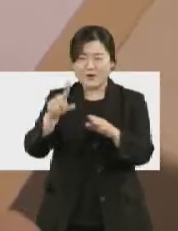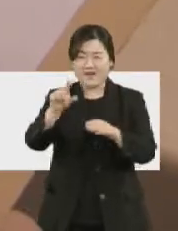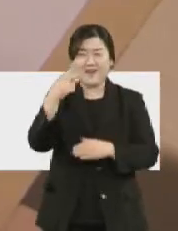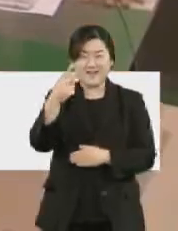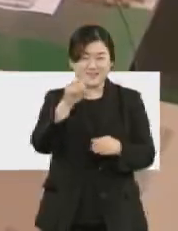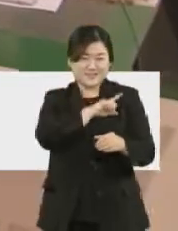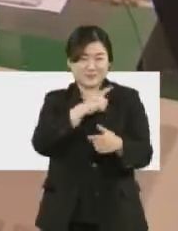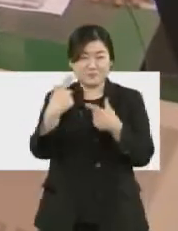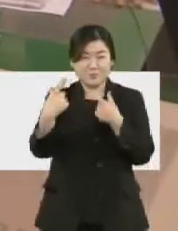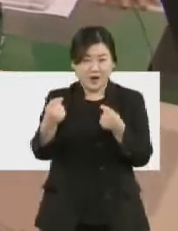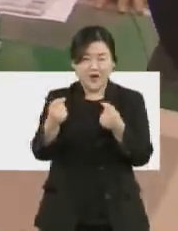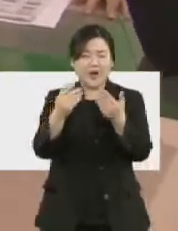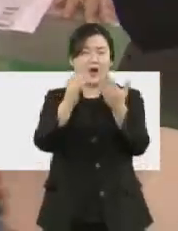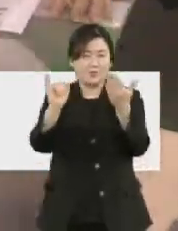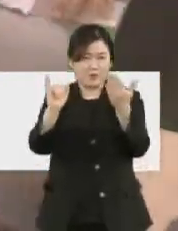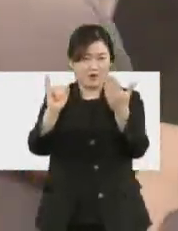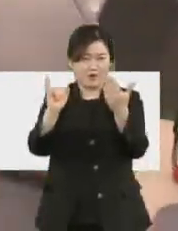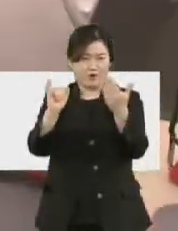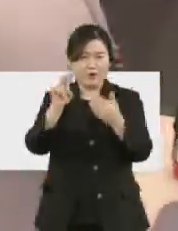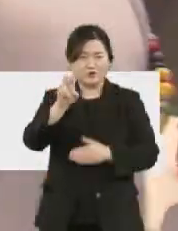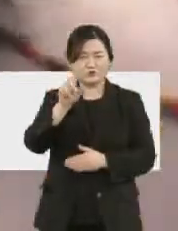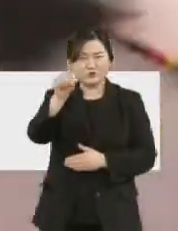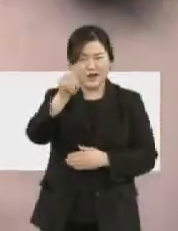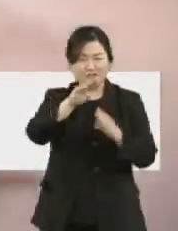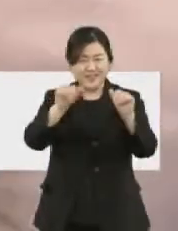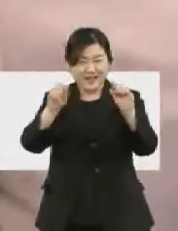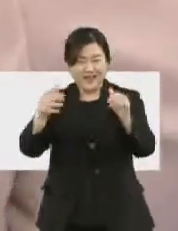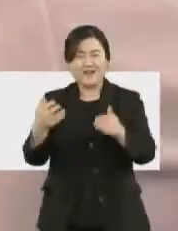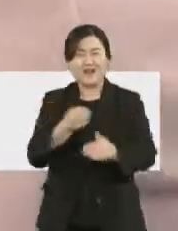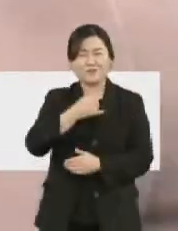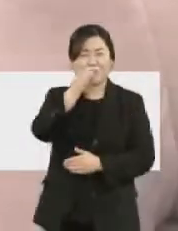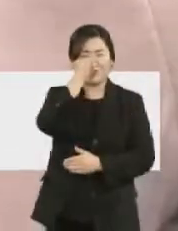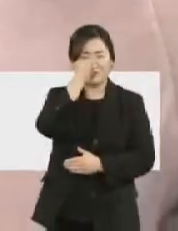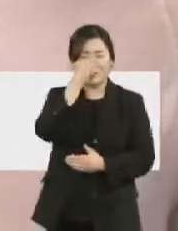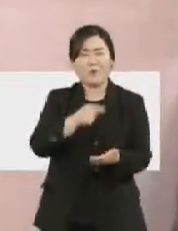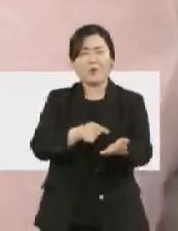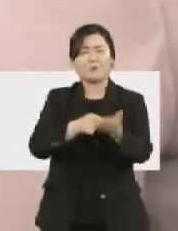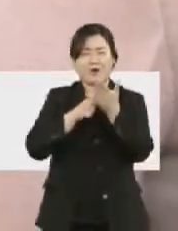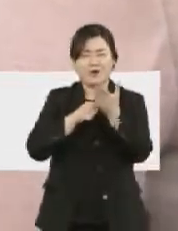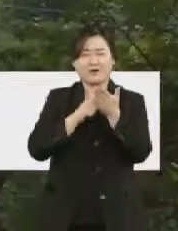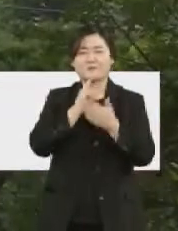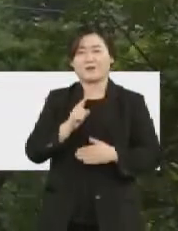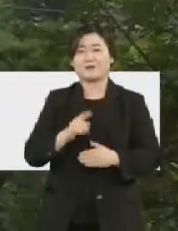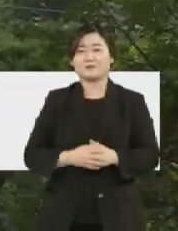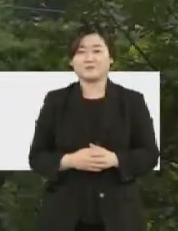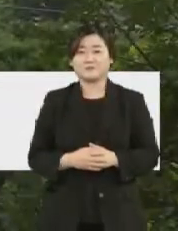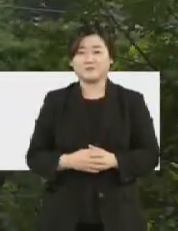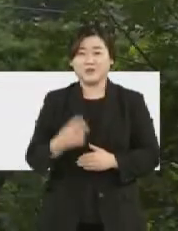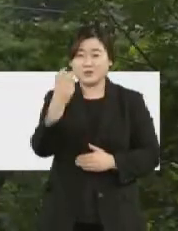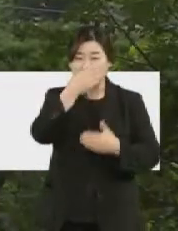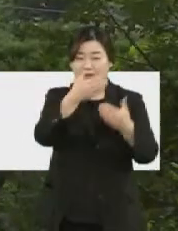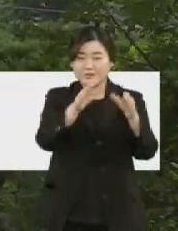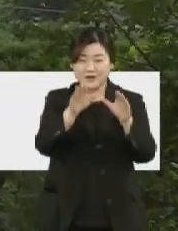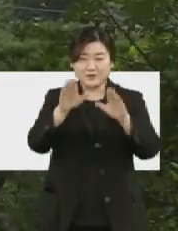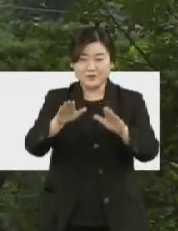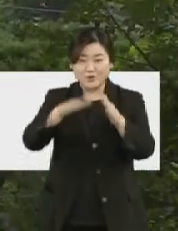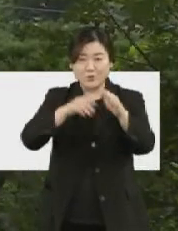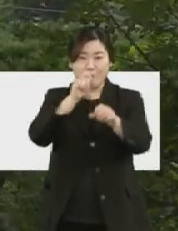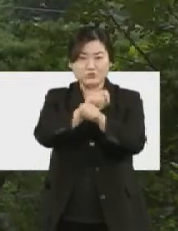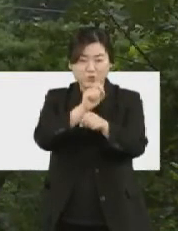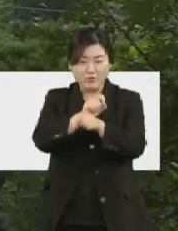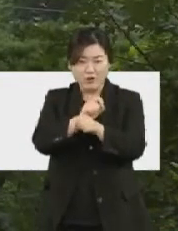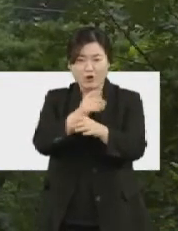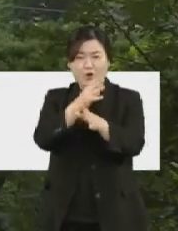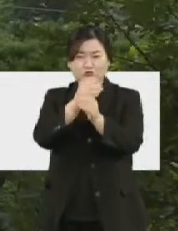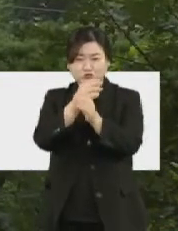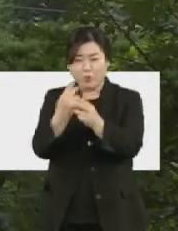직원 병당 과 일치하는 9명이 21페이지 를 소유한 걸로 나왔다 고 주장했습니다 조사단은 현재 공무원 인지